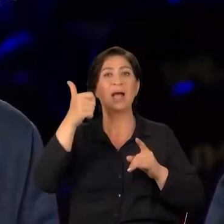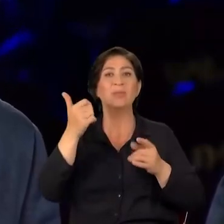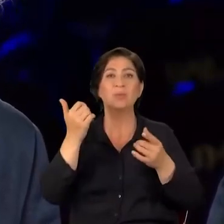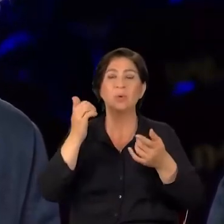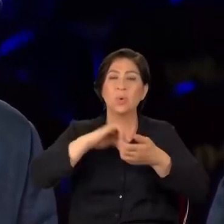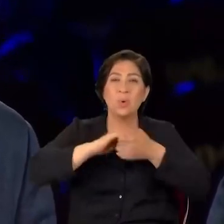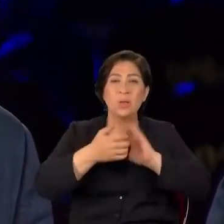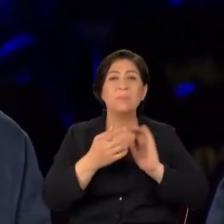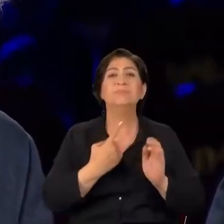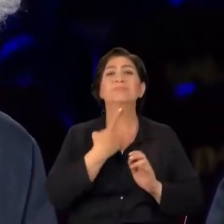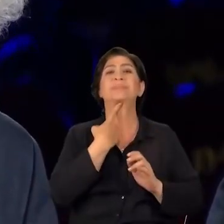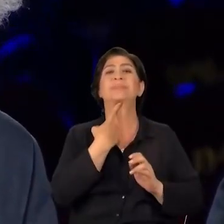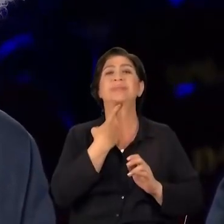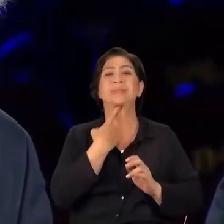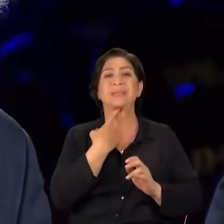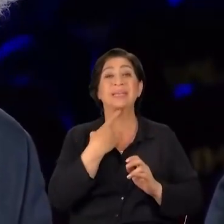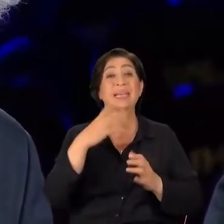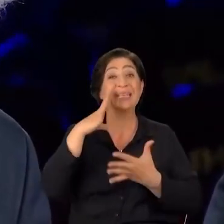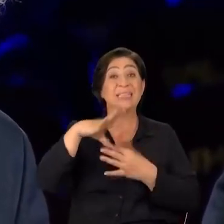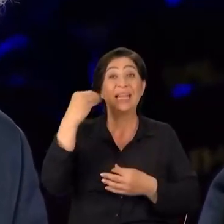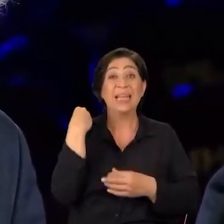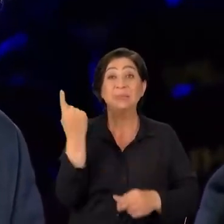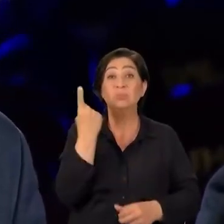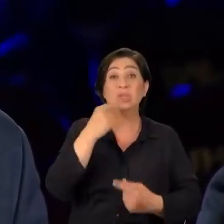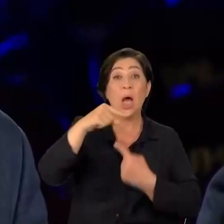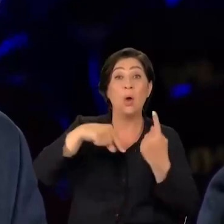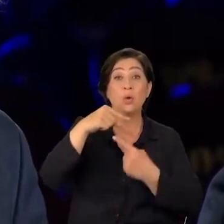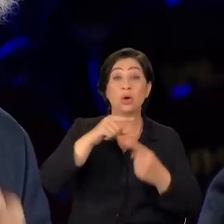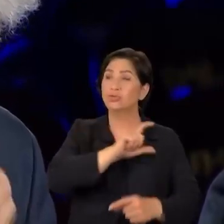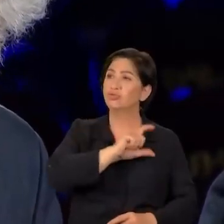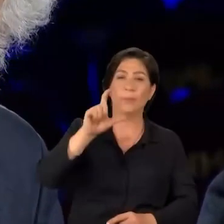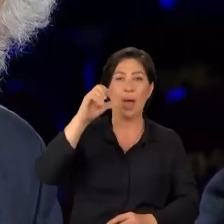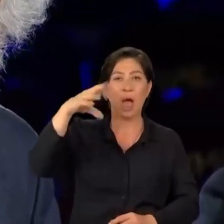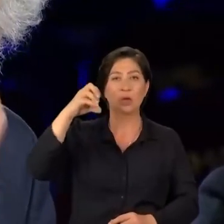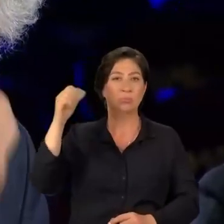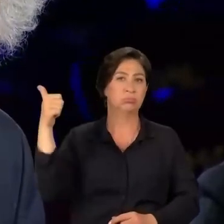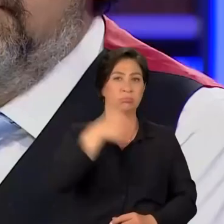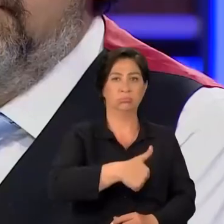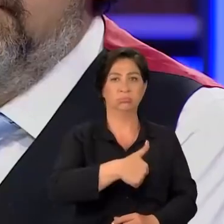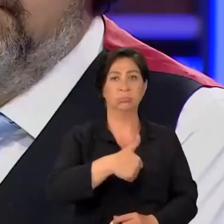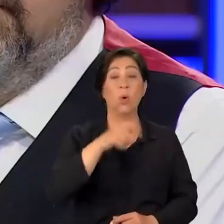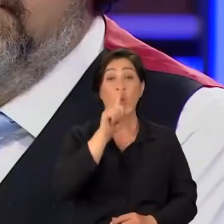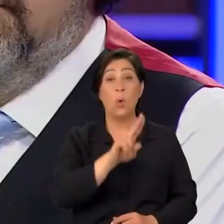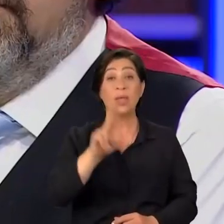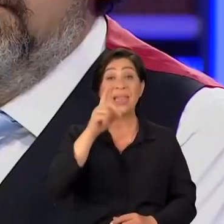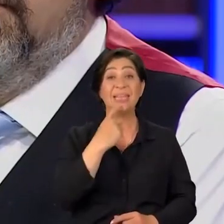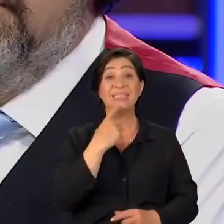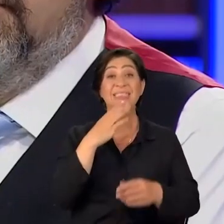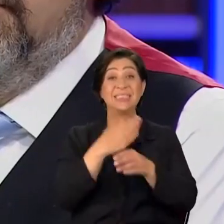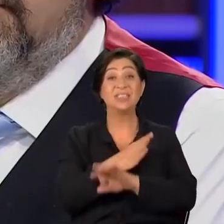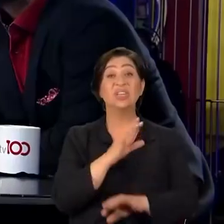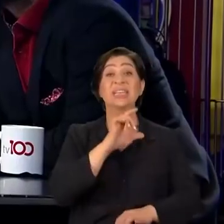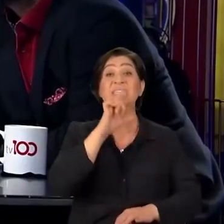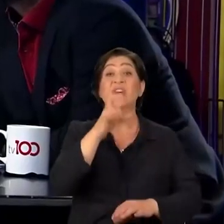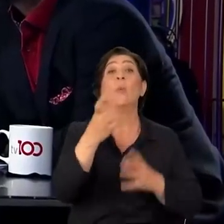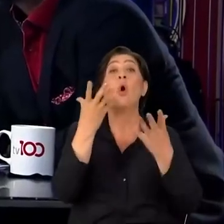görüntüsü, koalisyonlar, bıkmıştı insanlar ve insanlar yeni bir şey arıyordu. Ona yanıt verdi. Fakat 17 yılda bu yanıtın